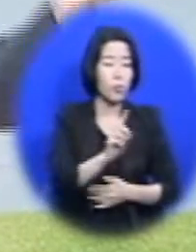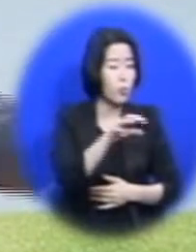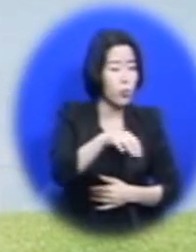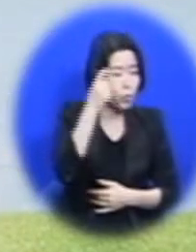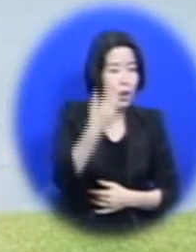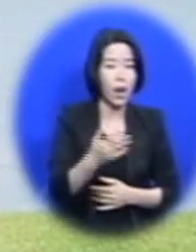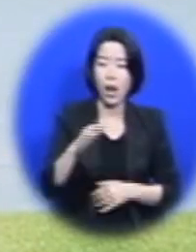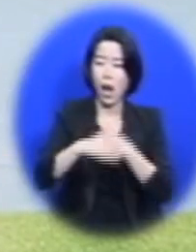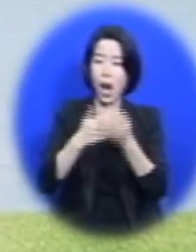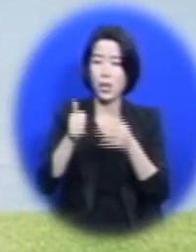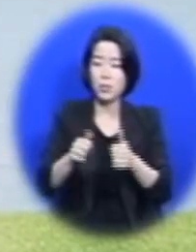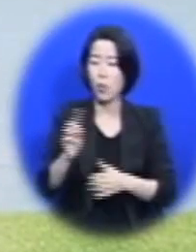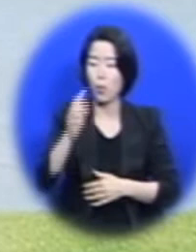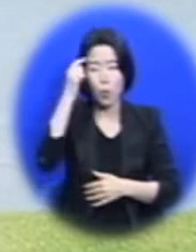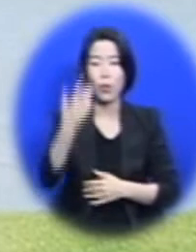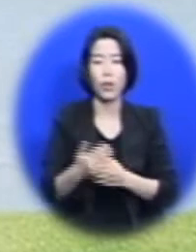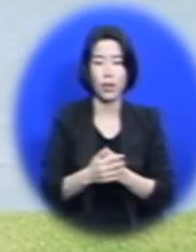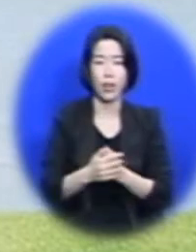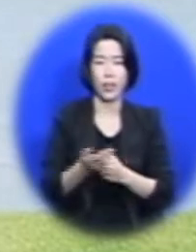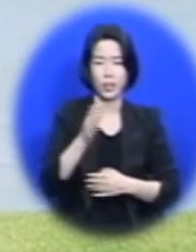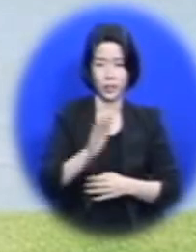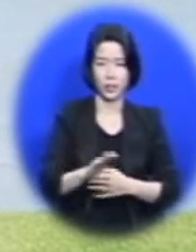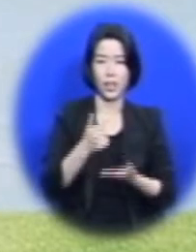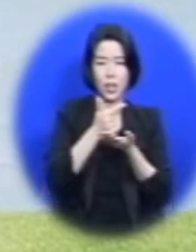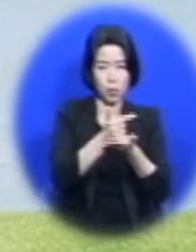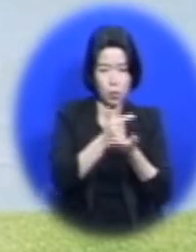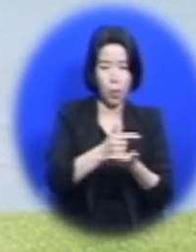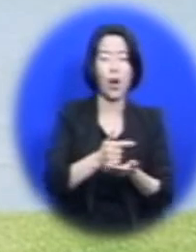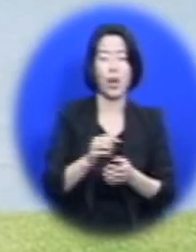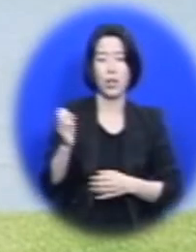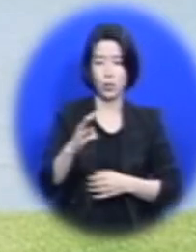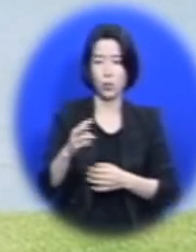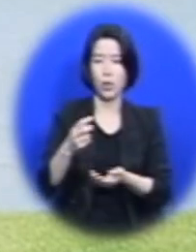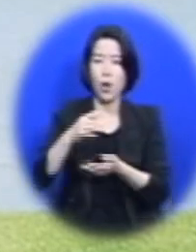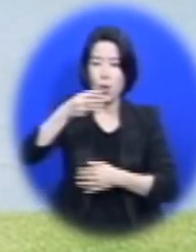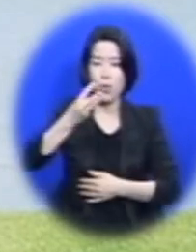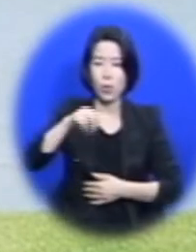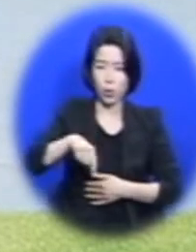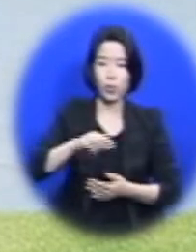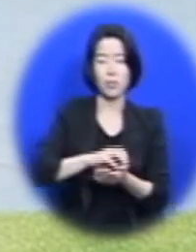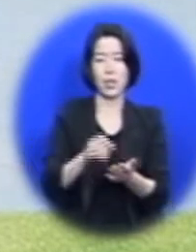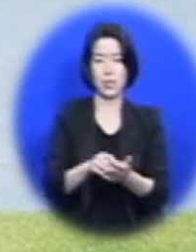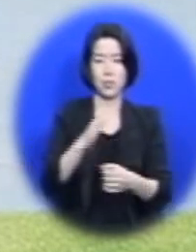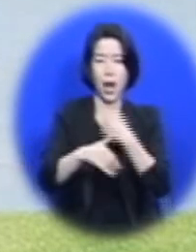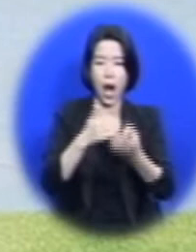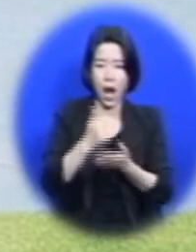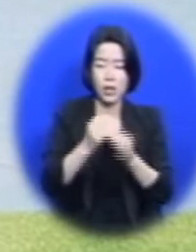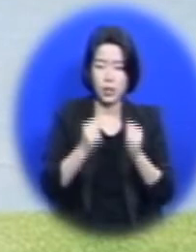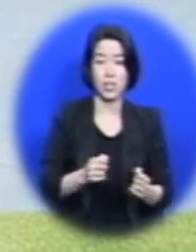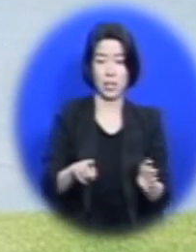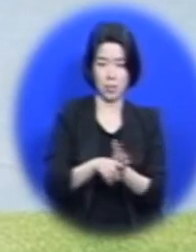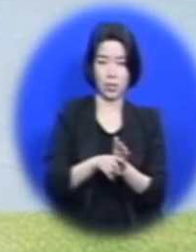하나님의 심판이 어디 있냐고. 그런데 노아만큼은, 롯만큼은 하나님이 계신 게